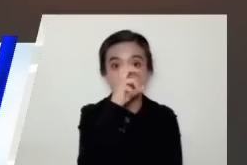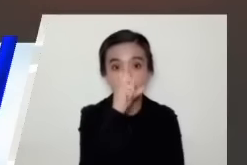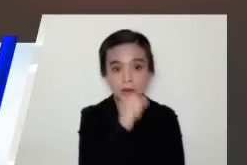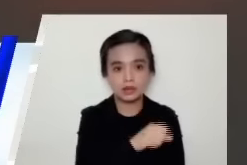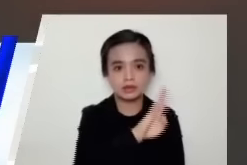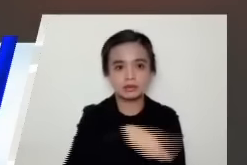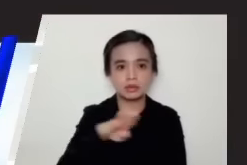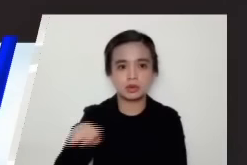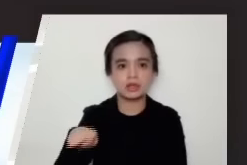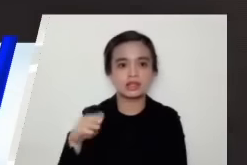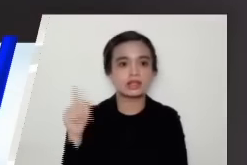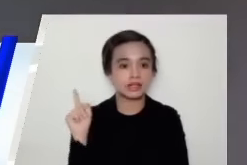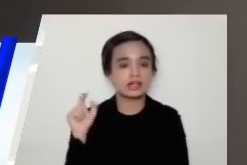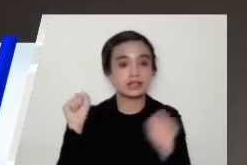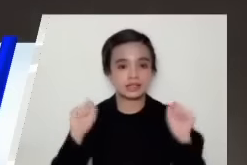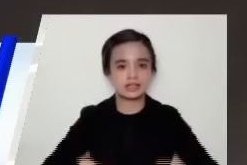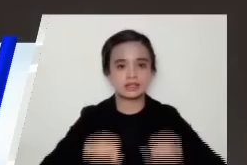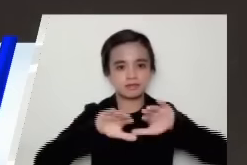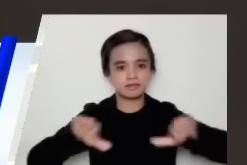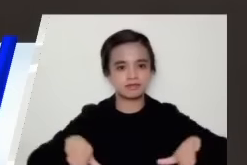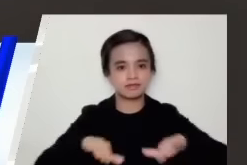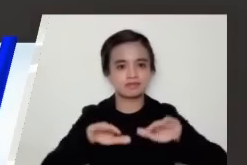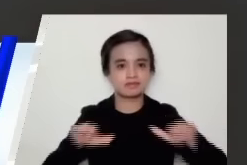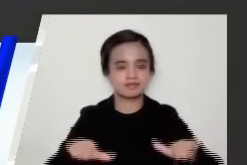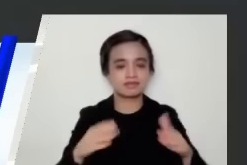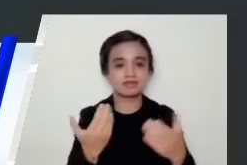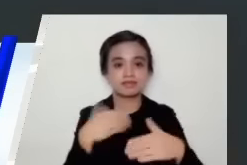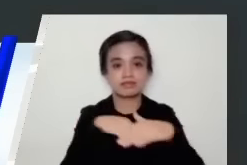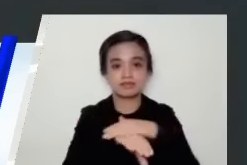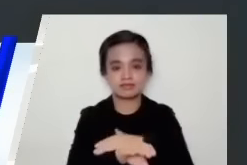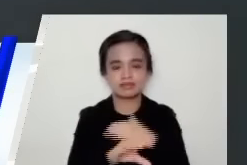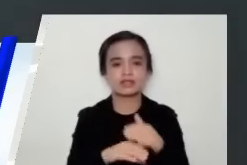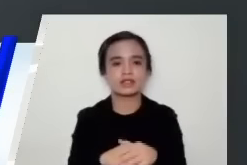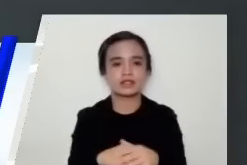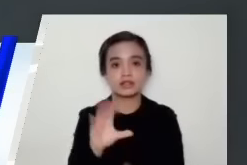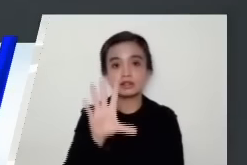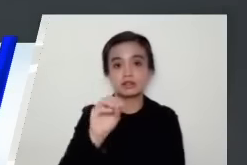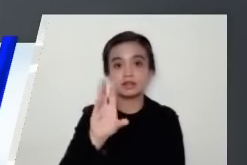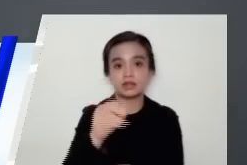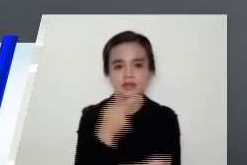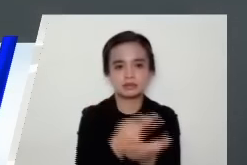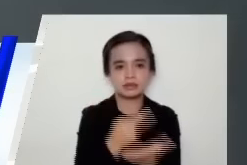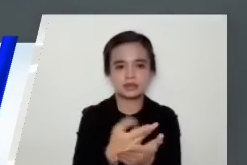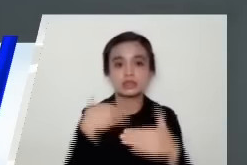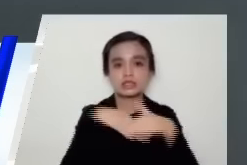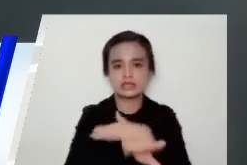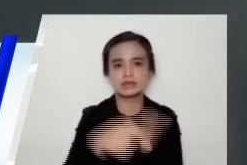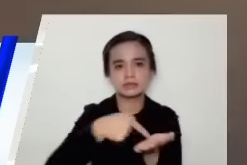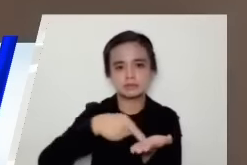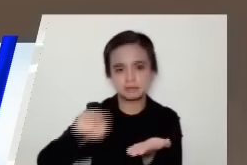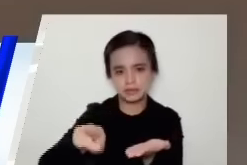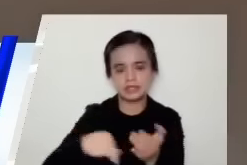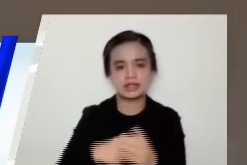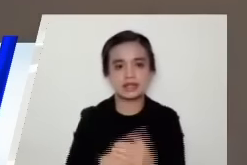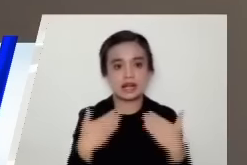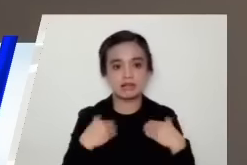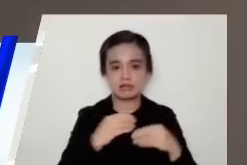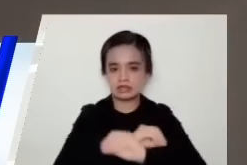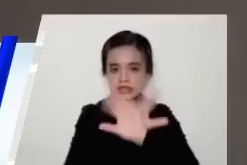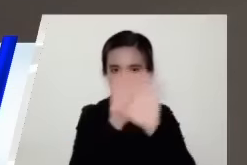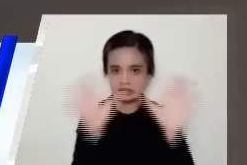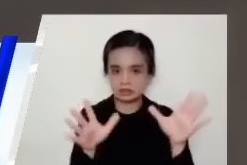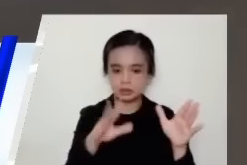ring magtampisaw sa Hinagdanan Cave sa Bayan ng Dawis. 50 pesos ang entrance fee sa kwebang may crystal clear na tubig,